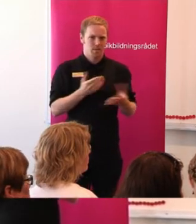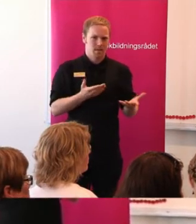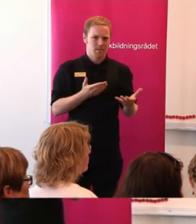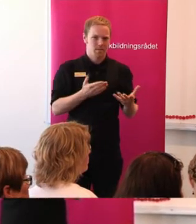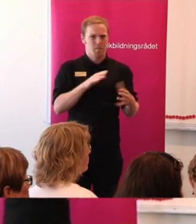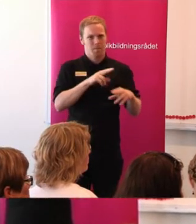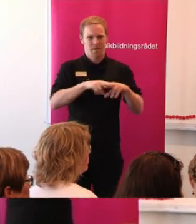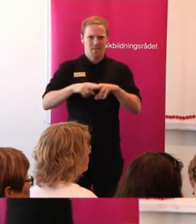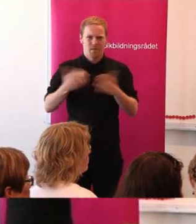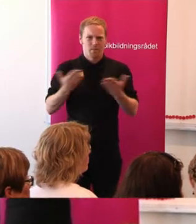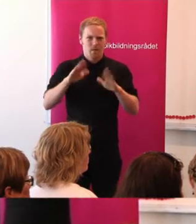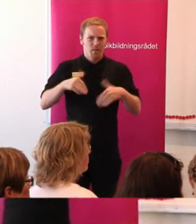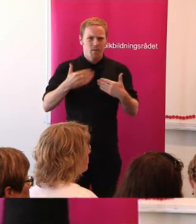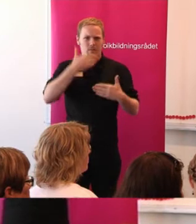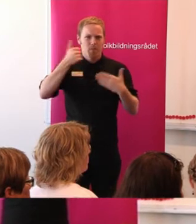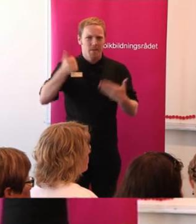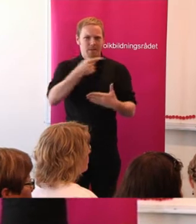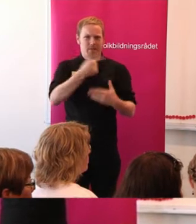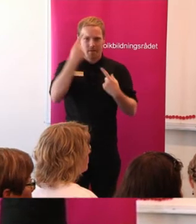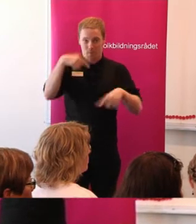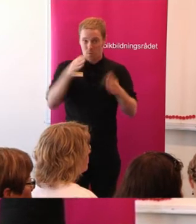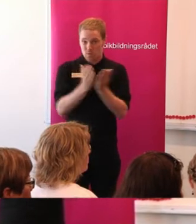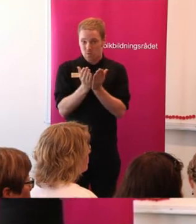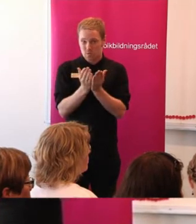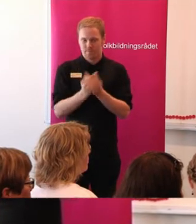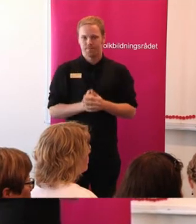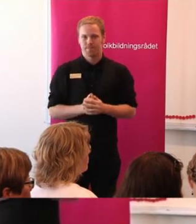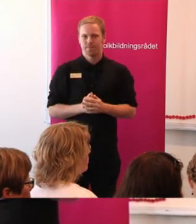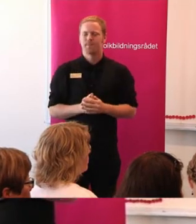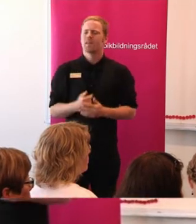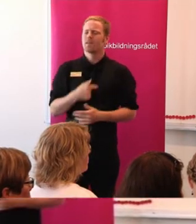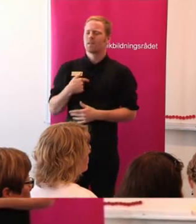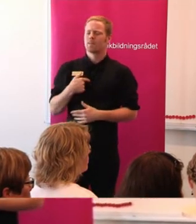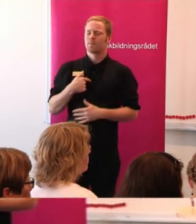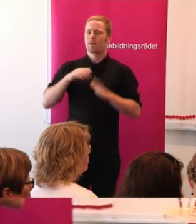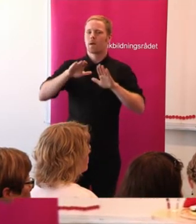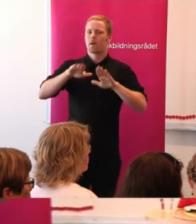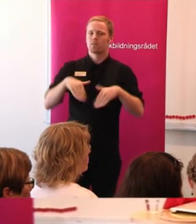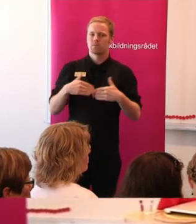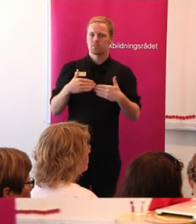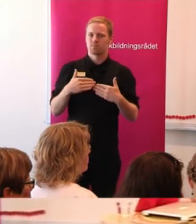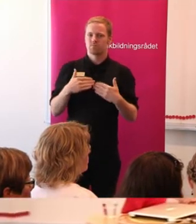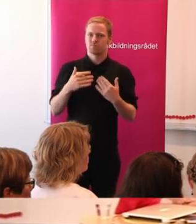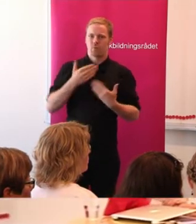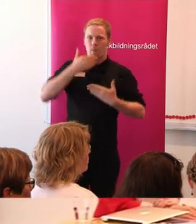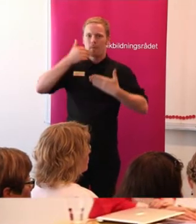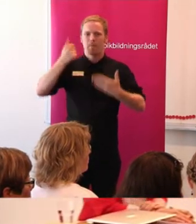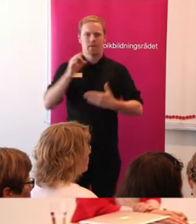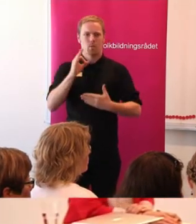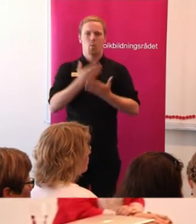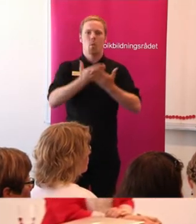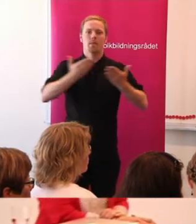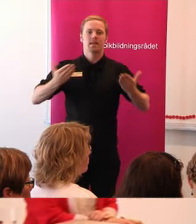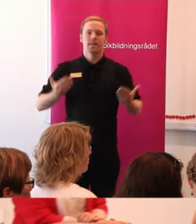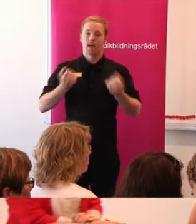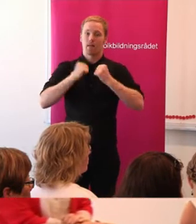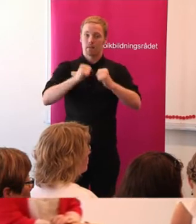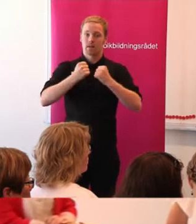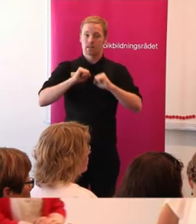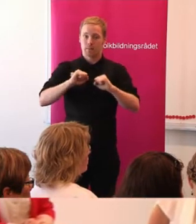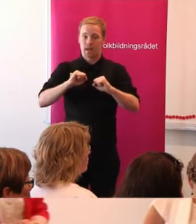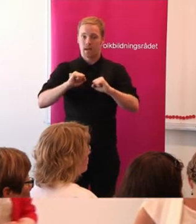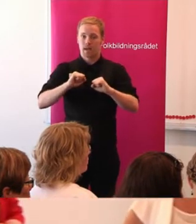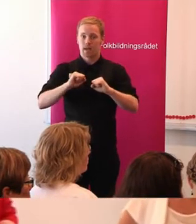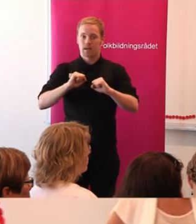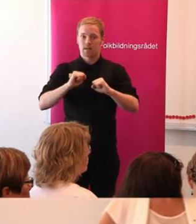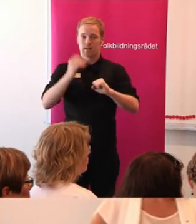förbättrats? Från folkhögskolornas sida så har vi blivit bättre på att presentera vår verksamhet. Vi har blivit bättre att nå ut